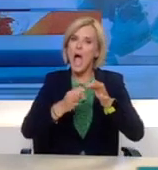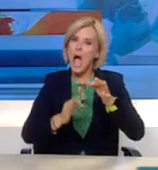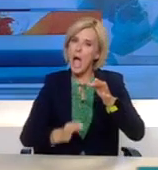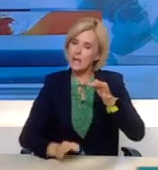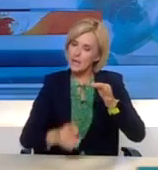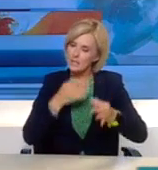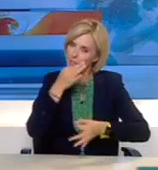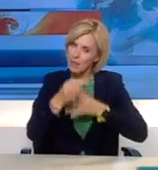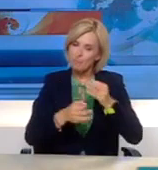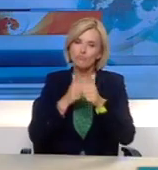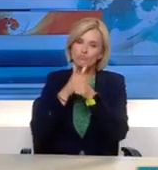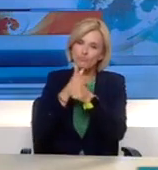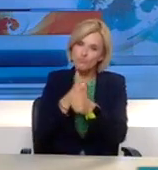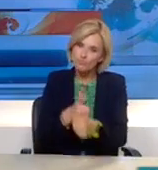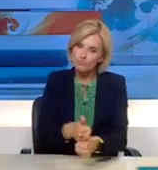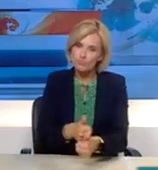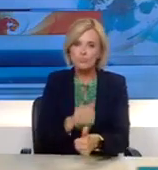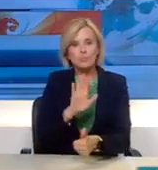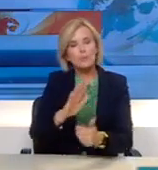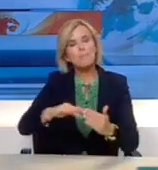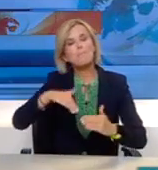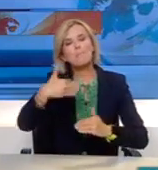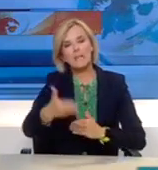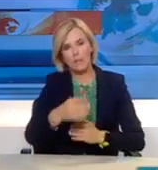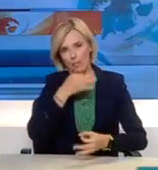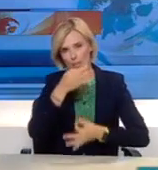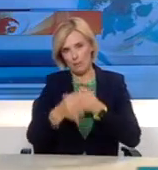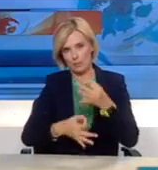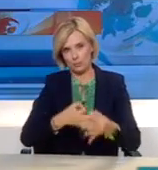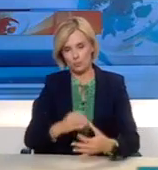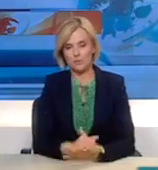Σίγουρα θα πρέπει να ακολουθήσουν και αυτό, αλλά είναι σε μεταγενέστερο στάδιο.